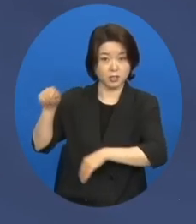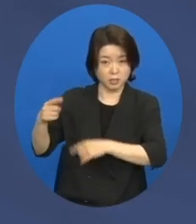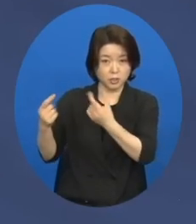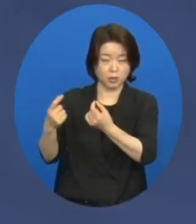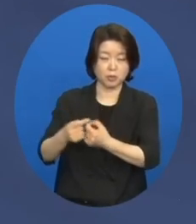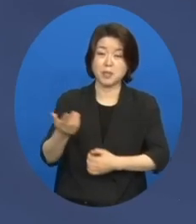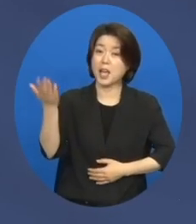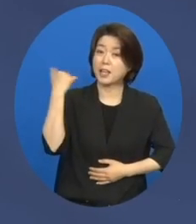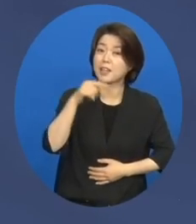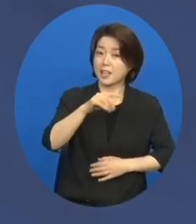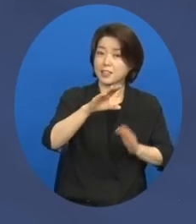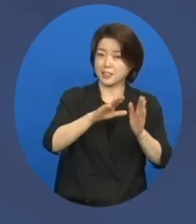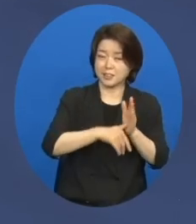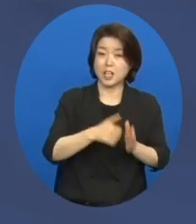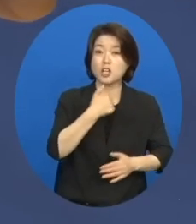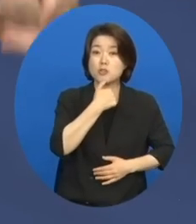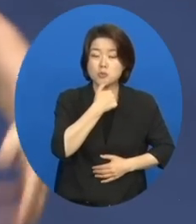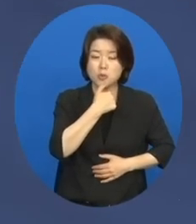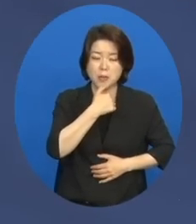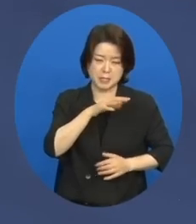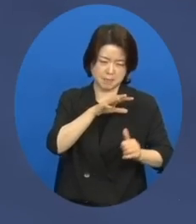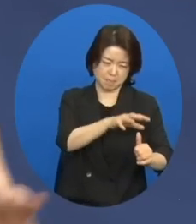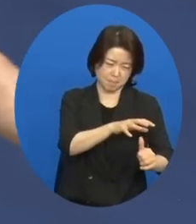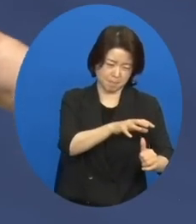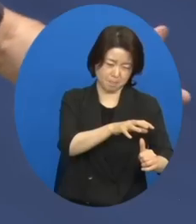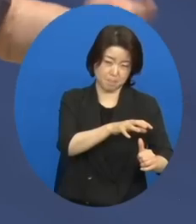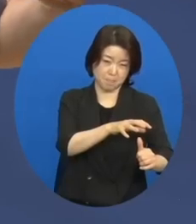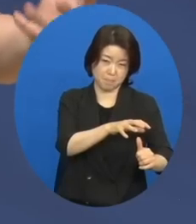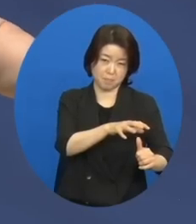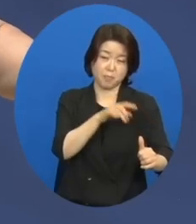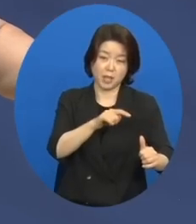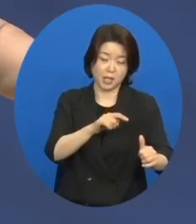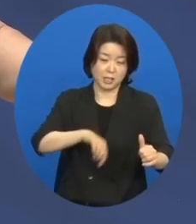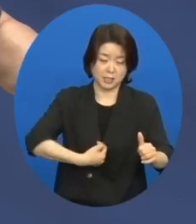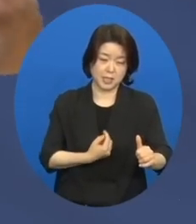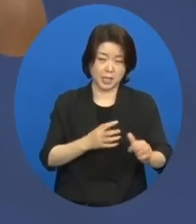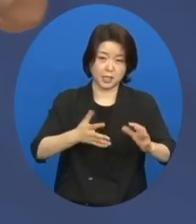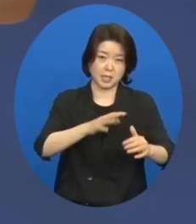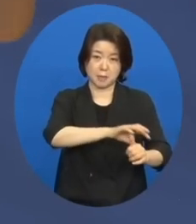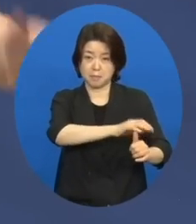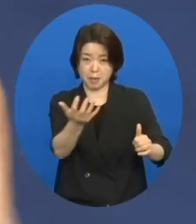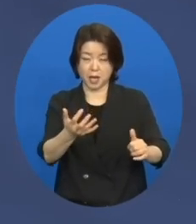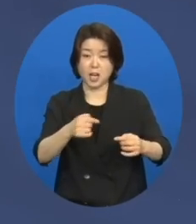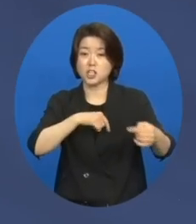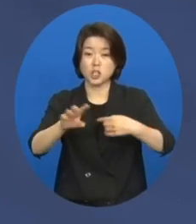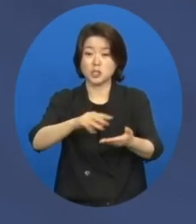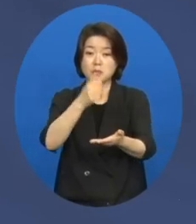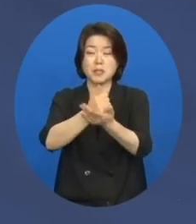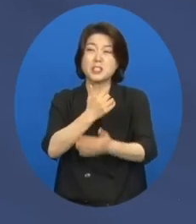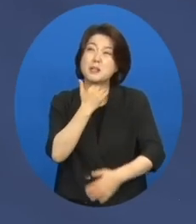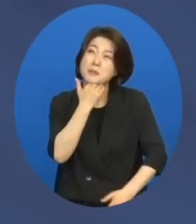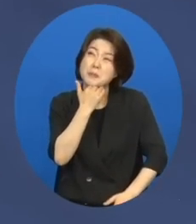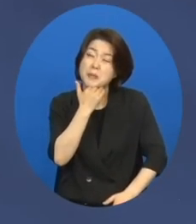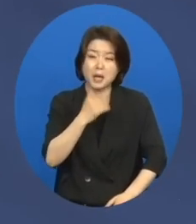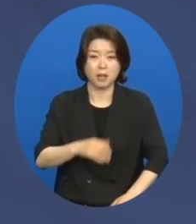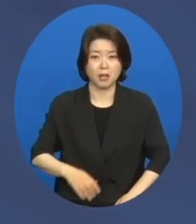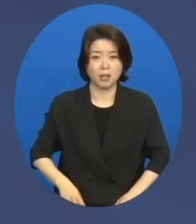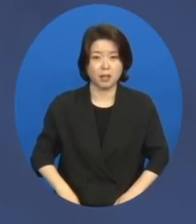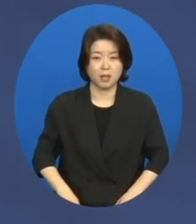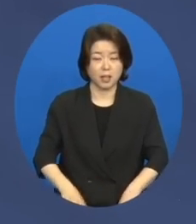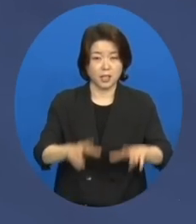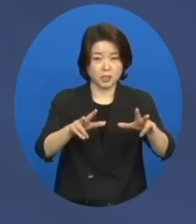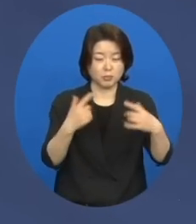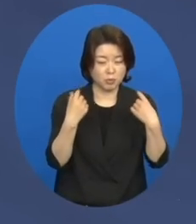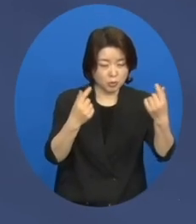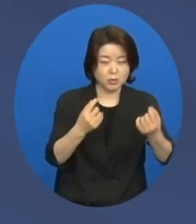그 당시에는 로마의 압제하에 식민지로 있었던 자기 나라를 해방시켜줄 정치적 메시아를 기다렸습니다. 지금도